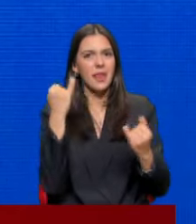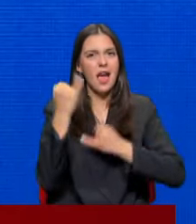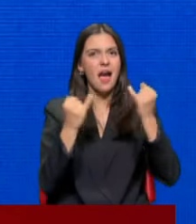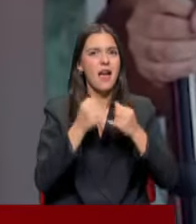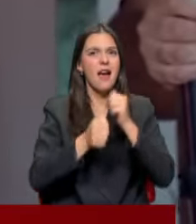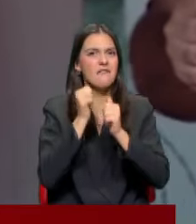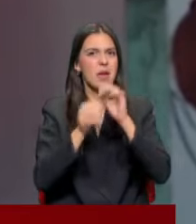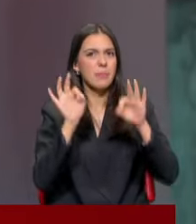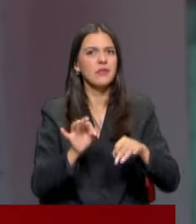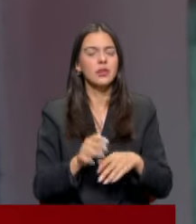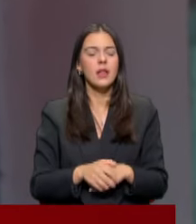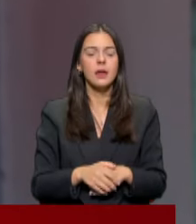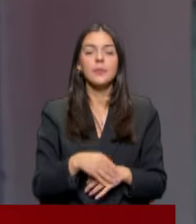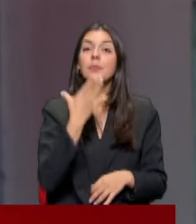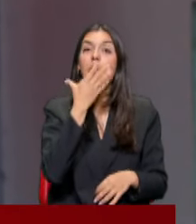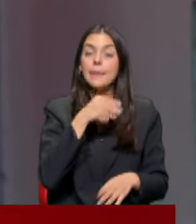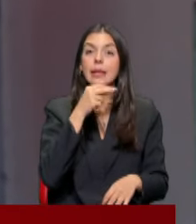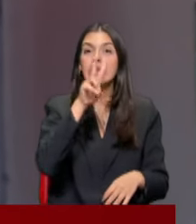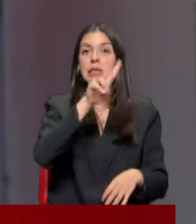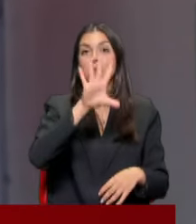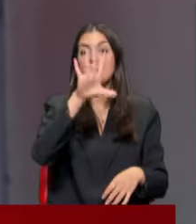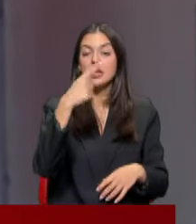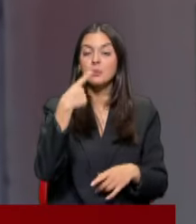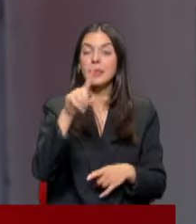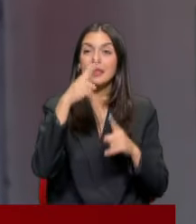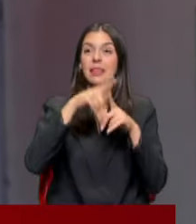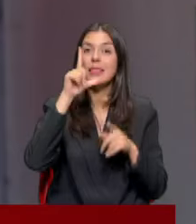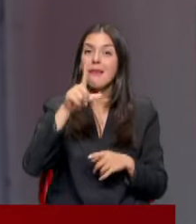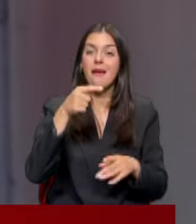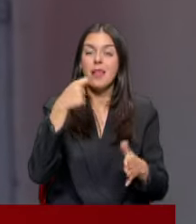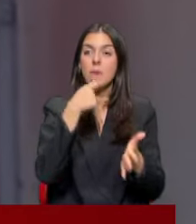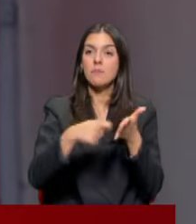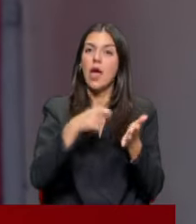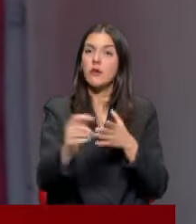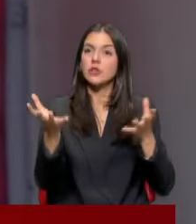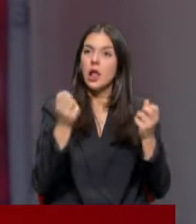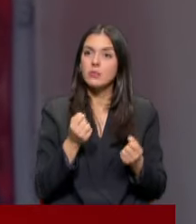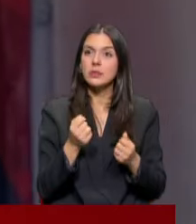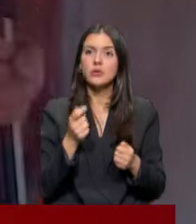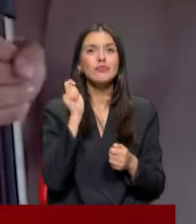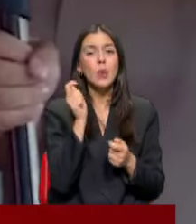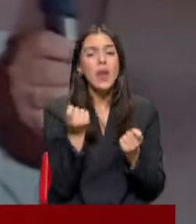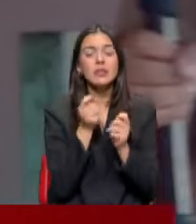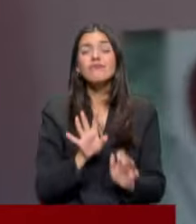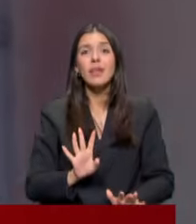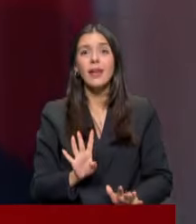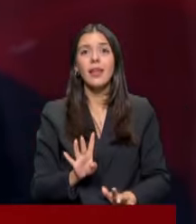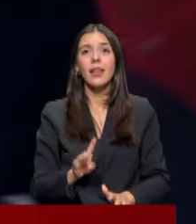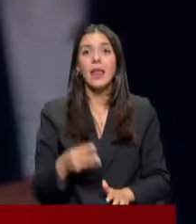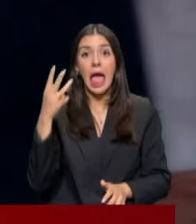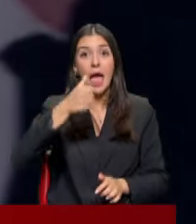kavgaya tutuştular. Emeklinin 25 bin lira maaş alması zor iş değil. Tayyip